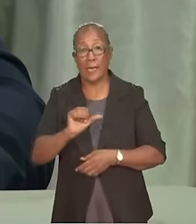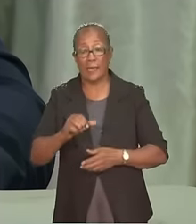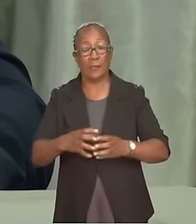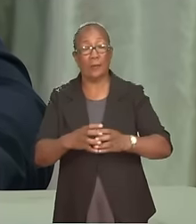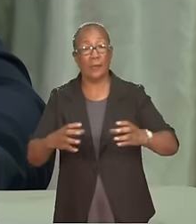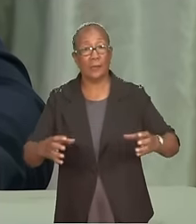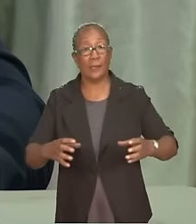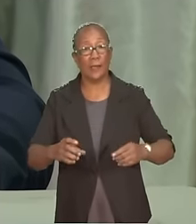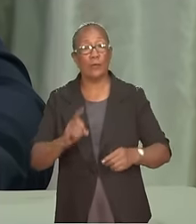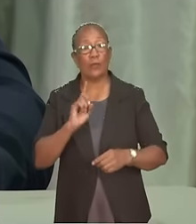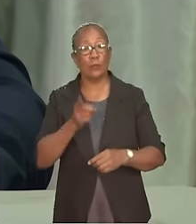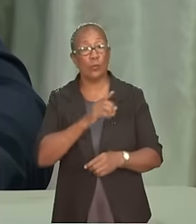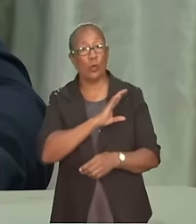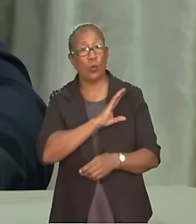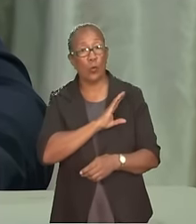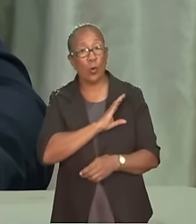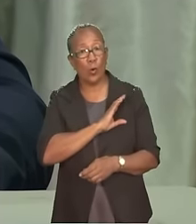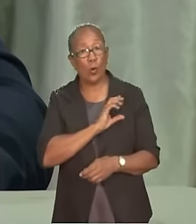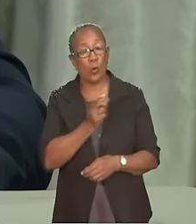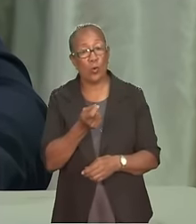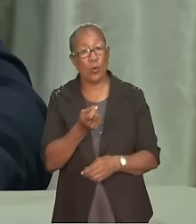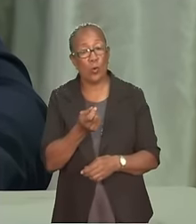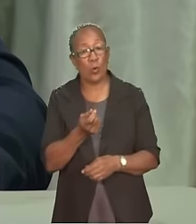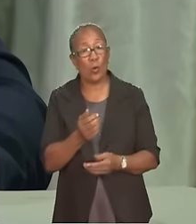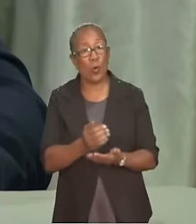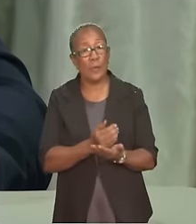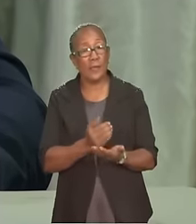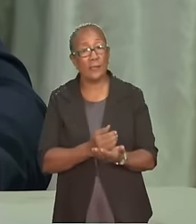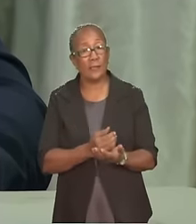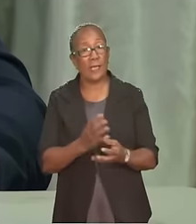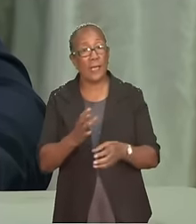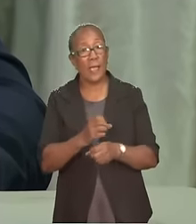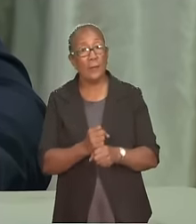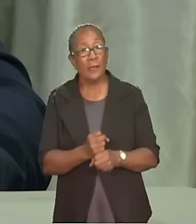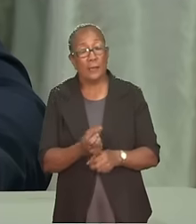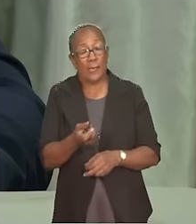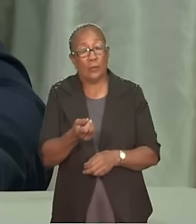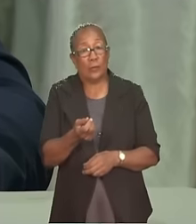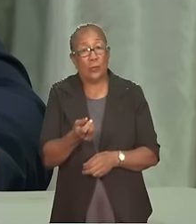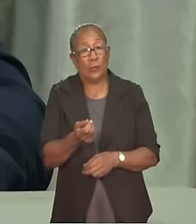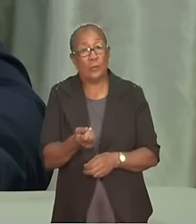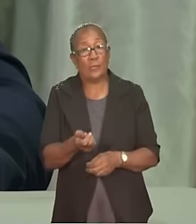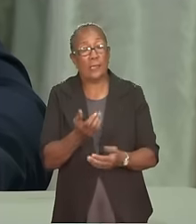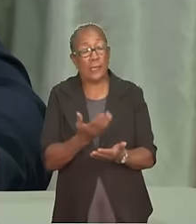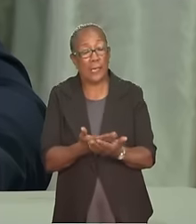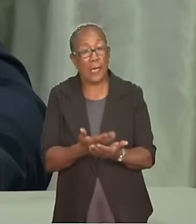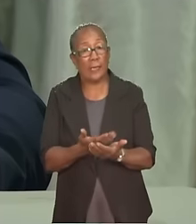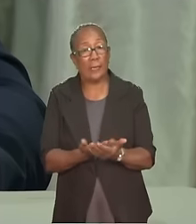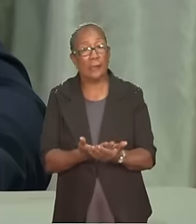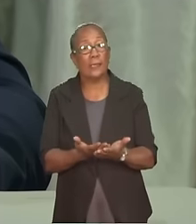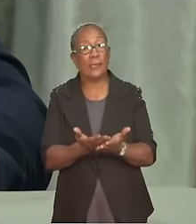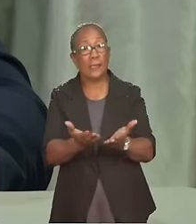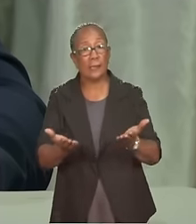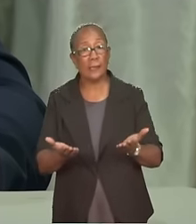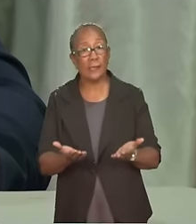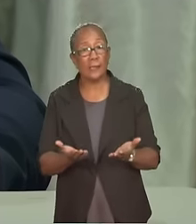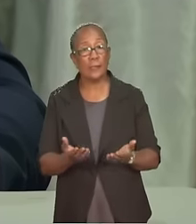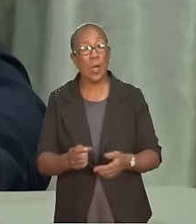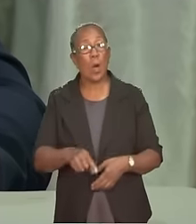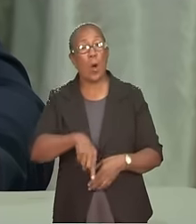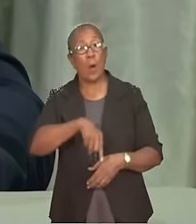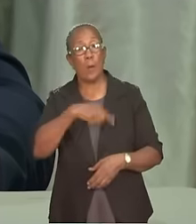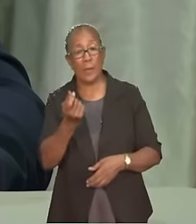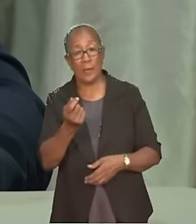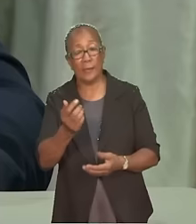we zo goed mogelijk commercialiseren. Om te zorgen dat die duurzaamheid gegarandeerd is. De staat ook meer inkomsten heeft. De